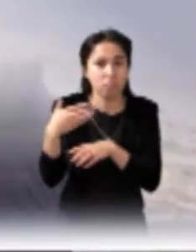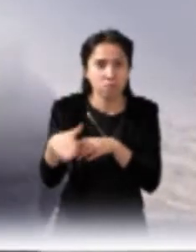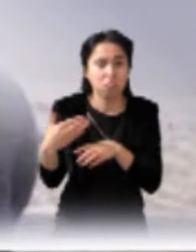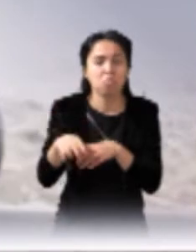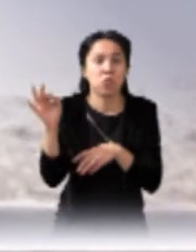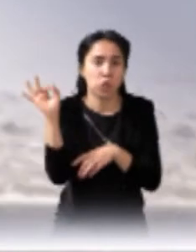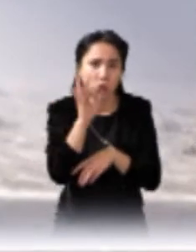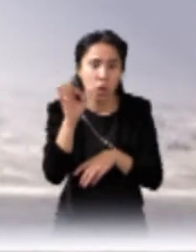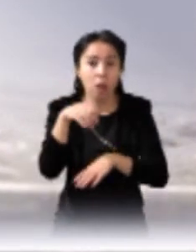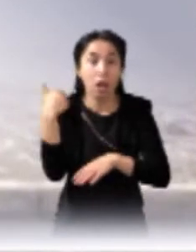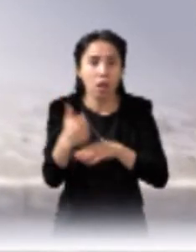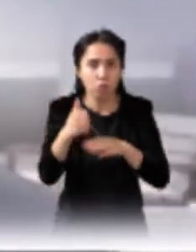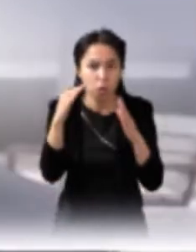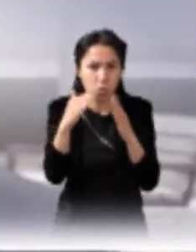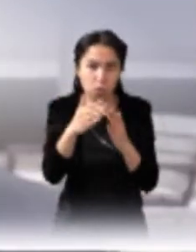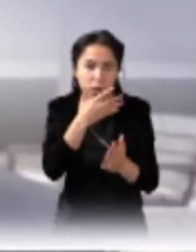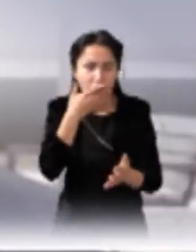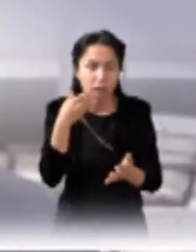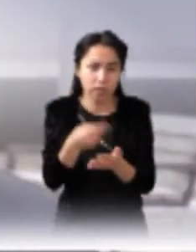меняет. Главное, есть крыша над головой.